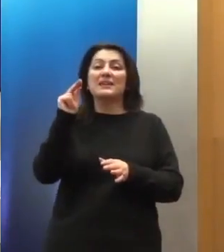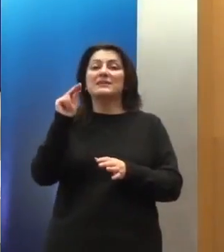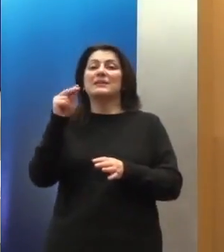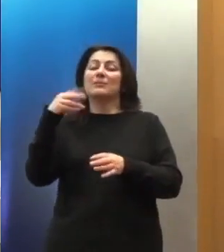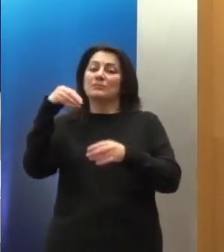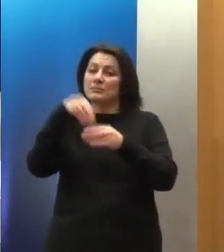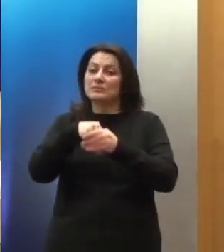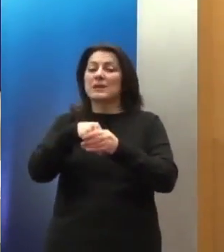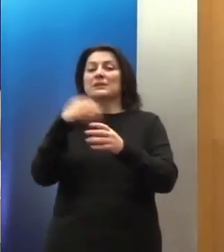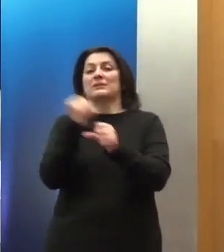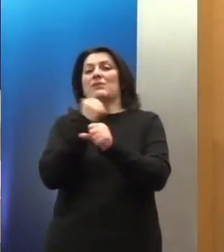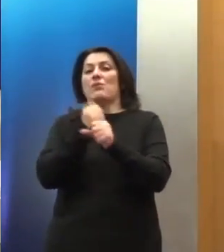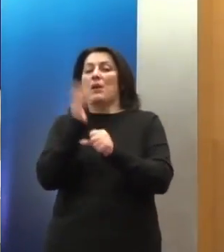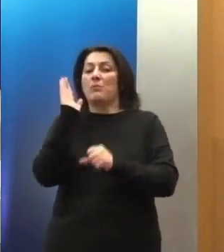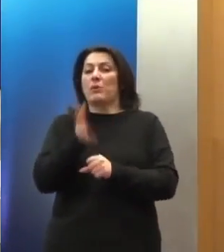και